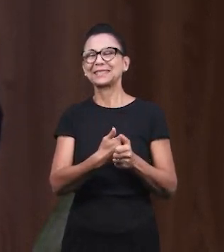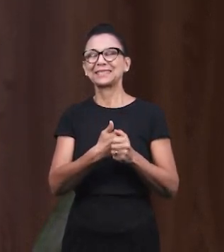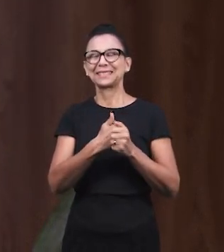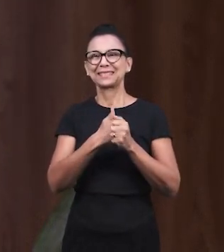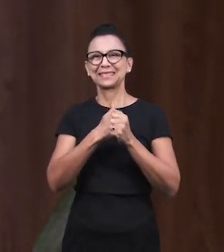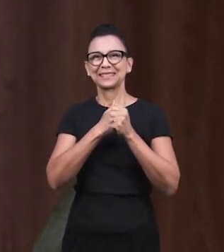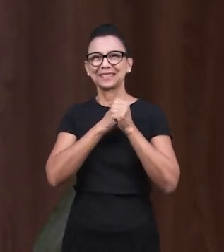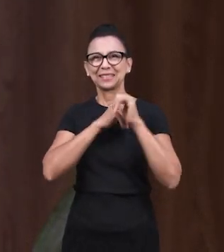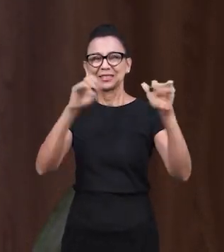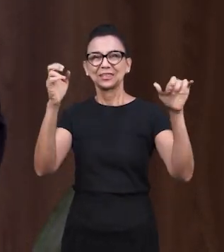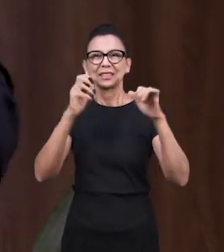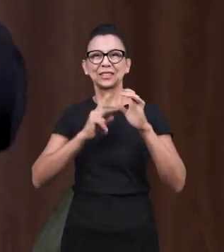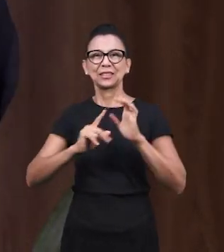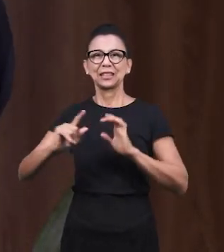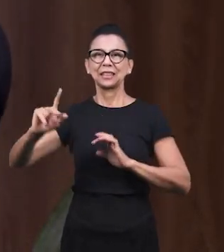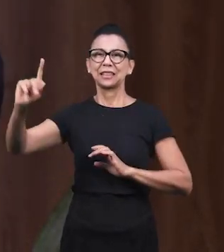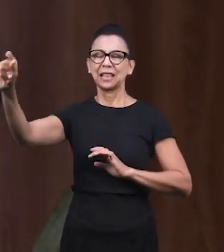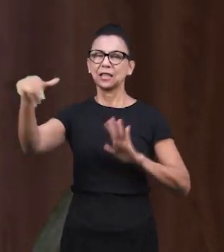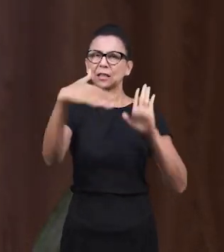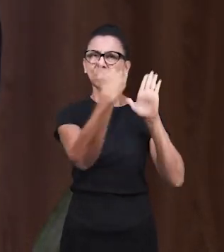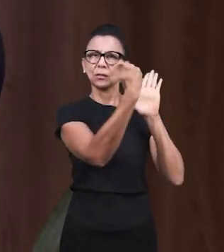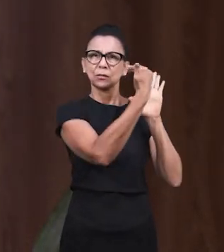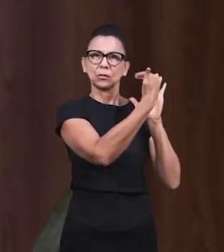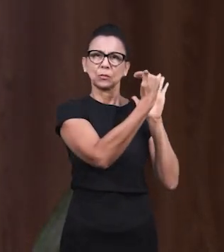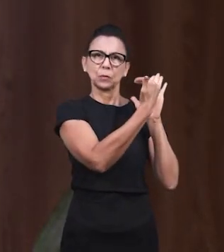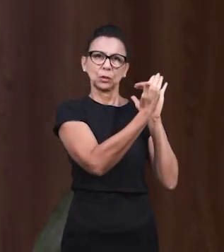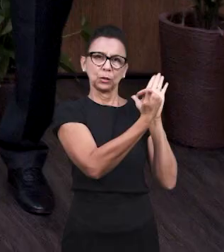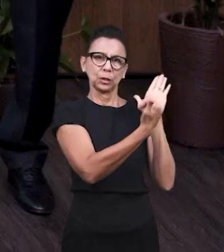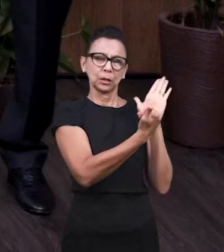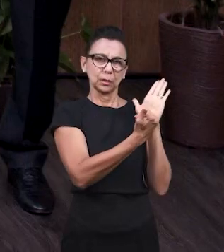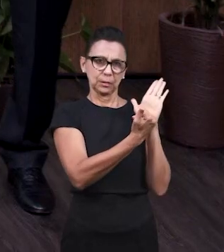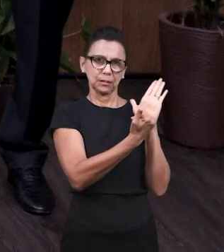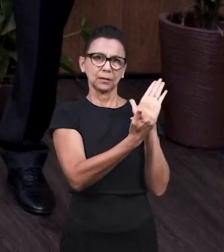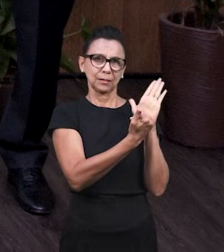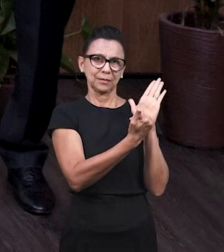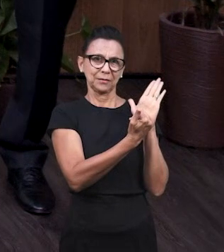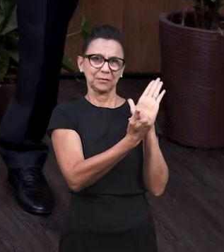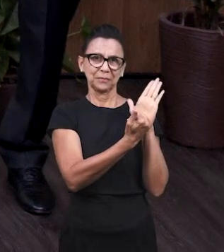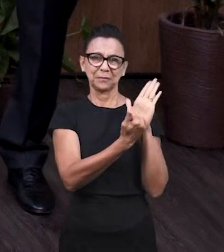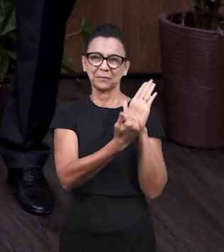la programmation en annonçant l'Évangile éternel avec les volets qui vont suivre.